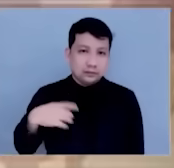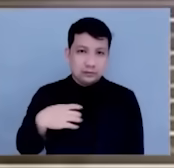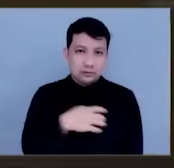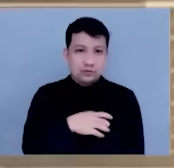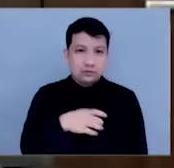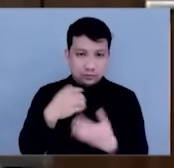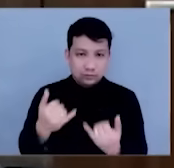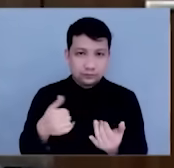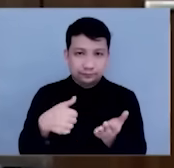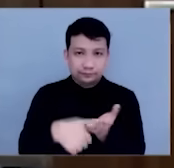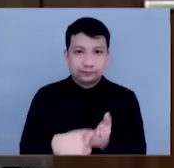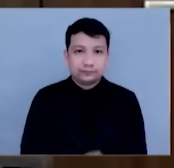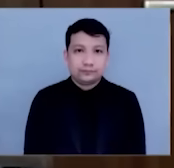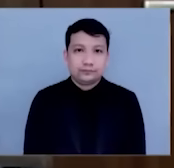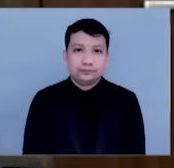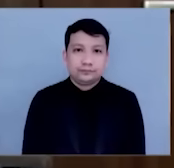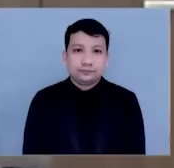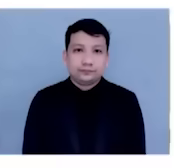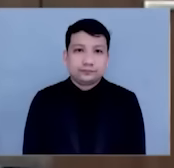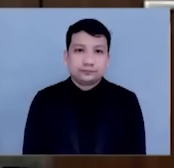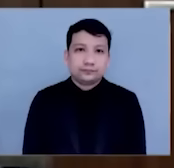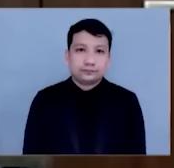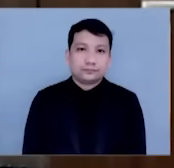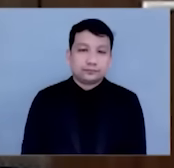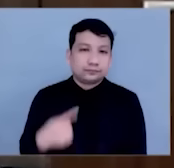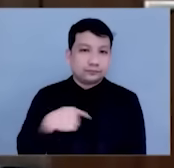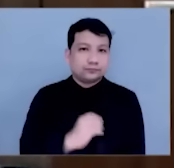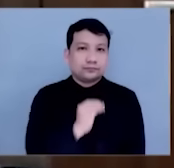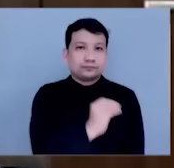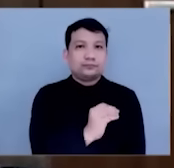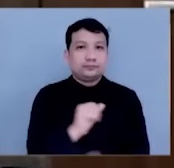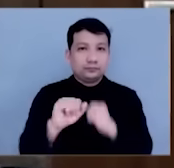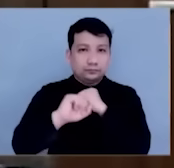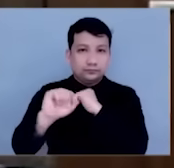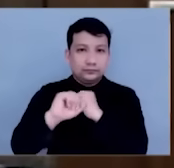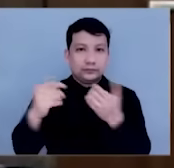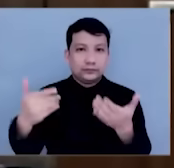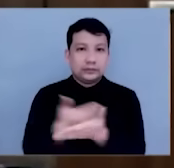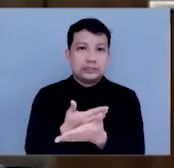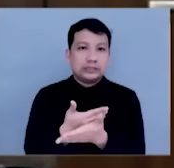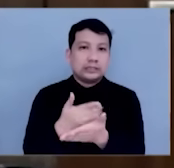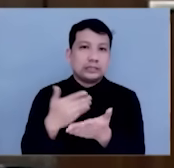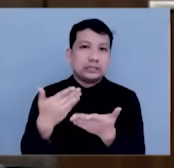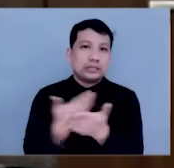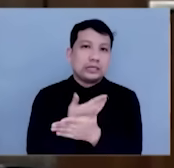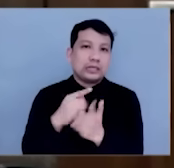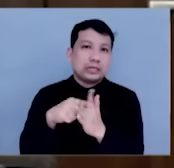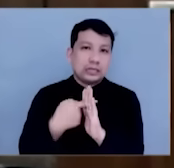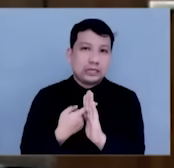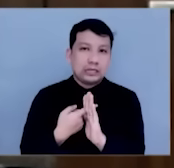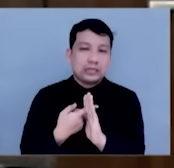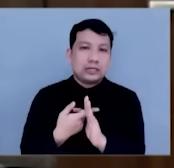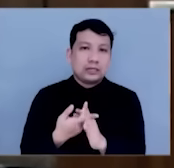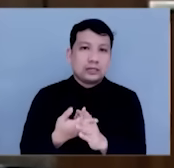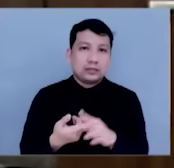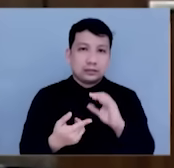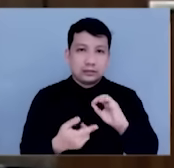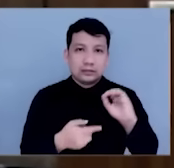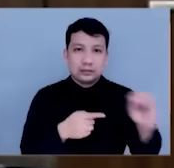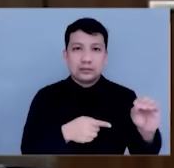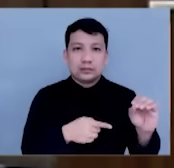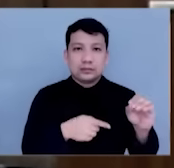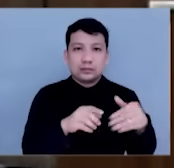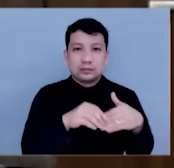eleksyon. Ganit kasi lahat ng kampanya ko eh. Siyempre, panibagong umpisa kami. Dahil dyan, siya lahat ng kausap ng mga leaders